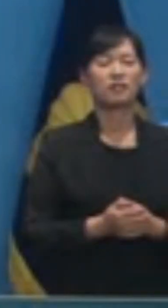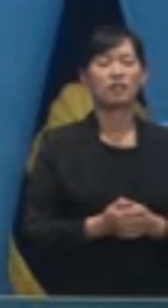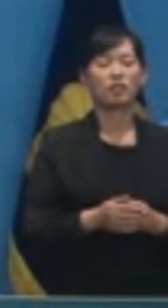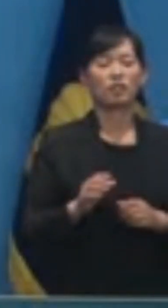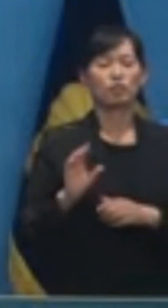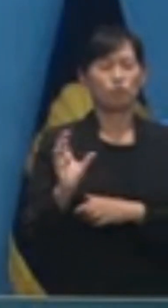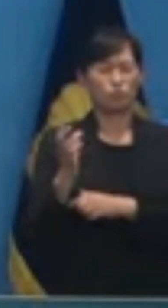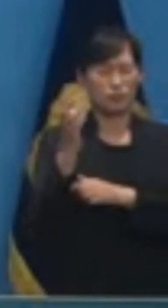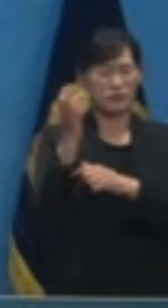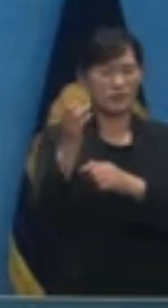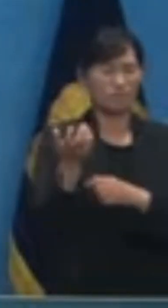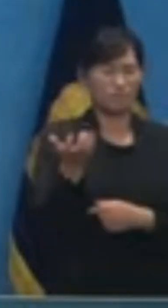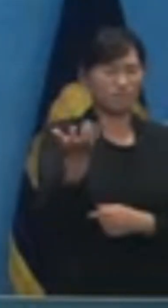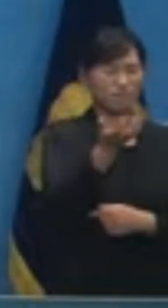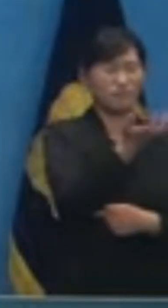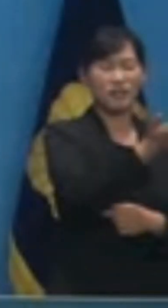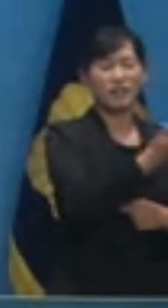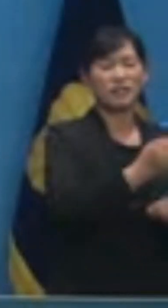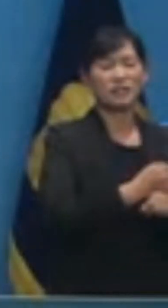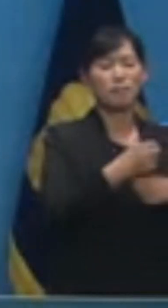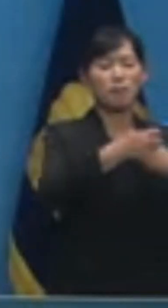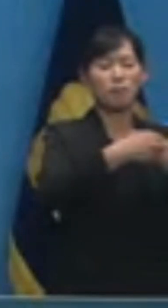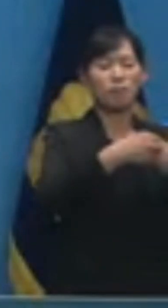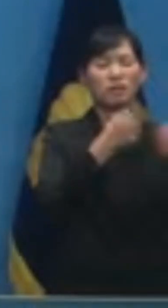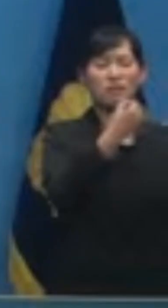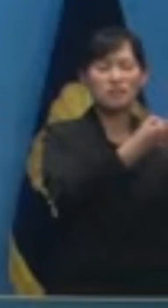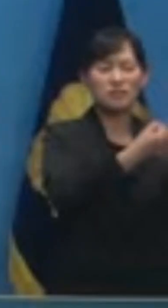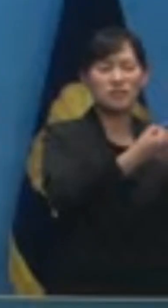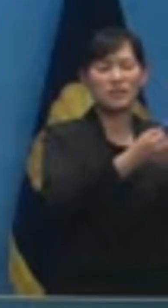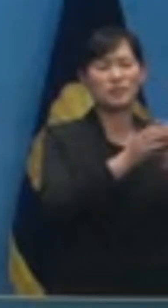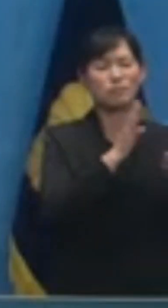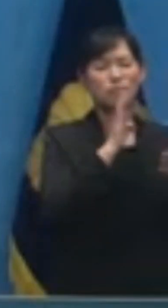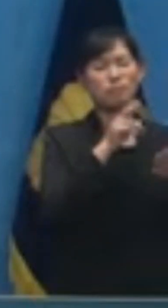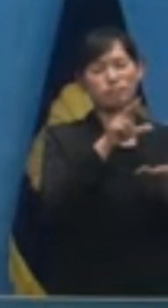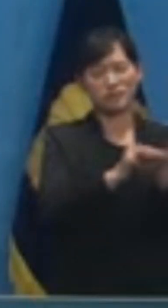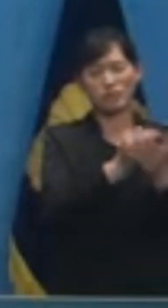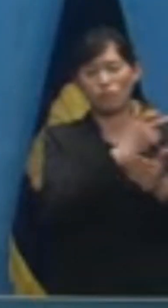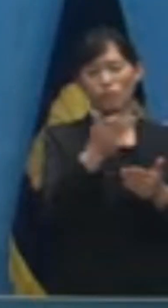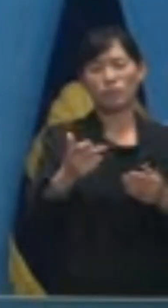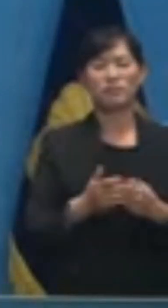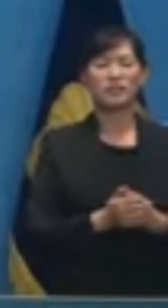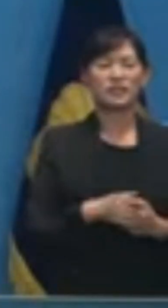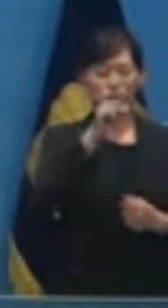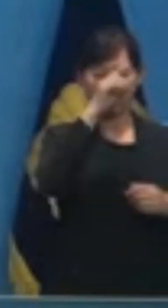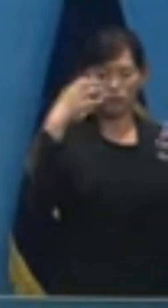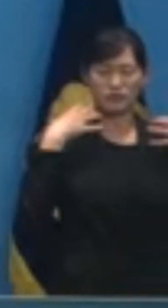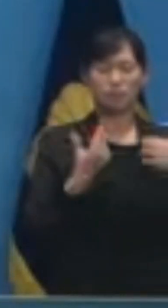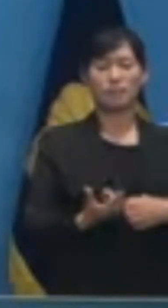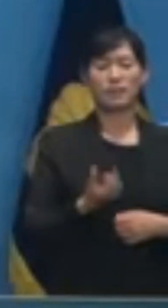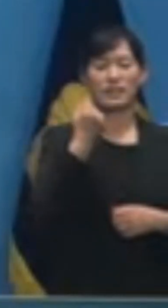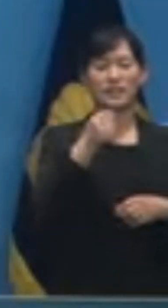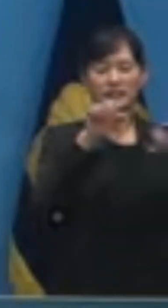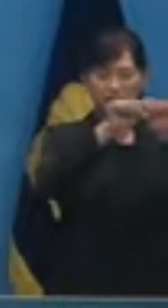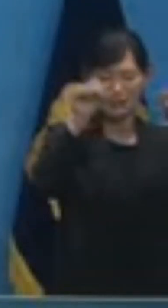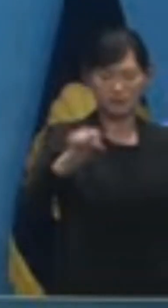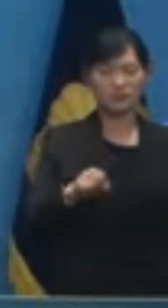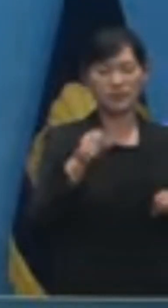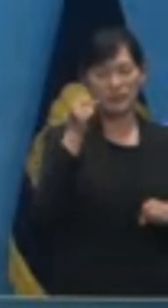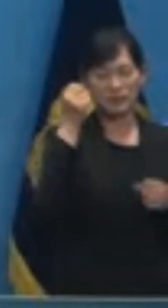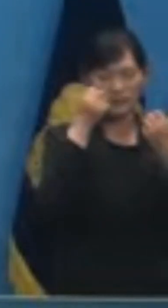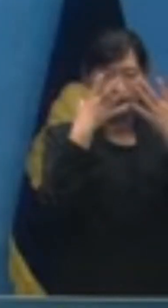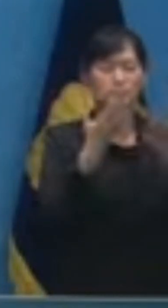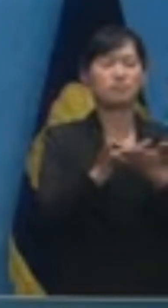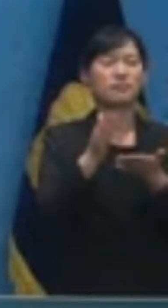구급차 뺑뺑이로 불리우는 구급대 병원 선정의 어려움이 극도로 치닫고 있다. 정부에서 신속히 시스템을